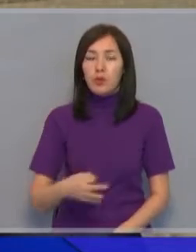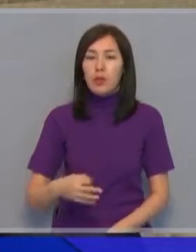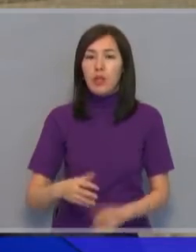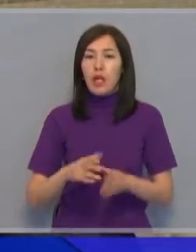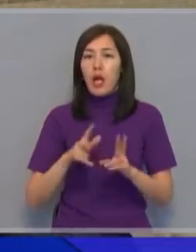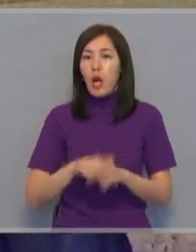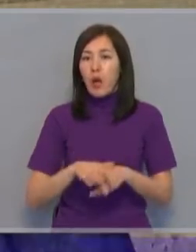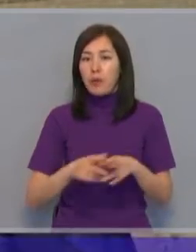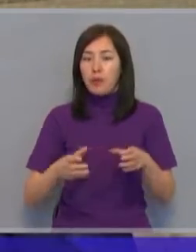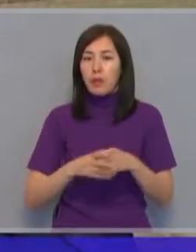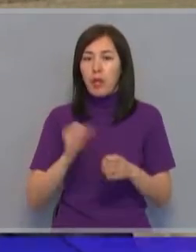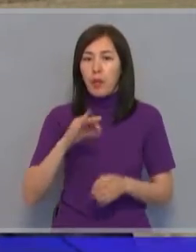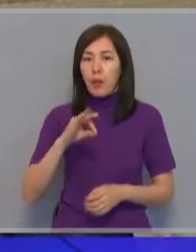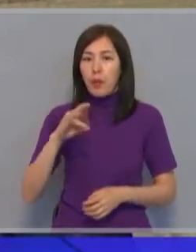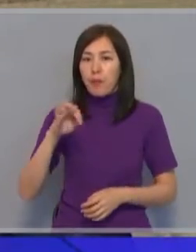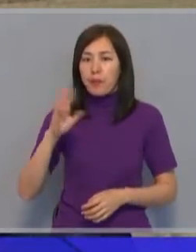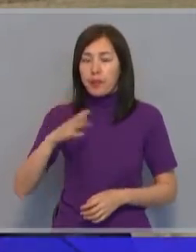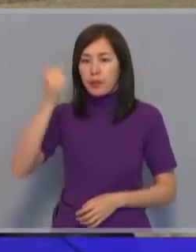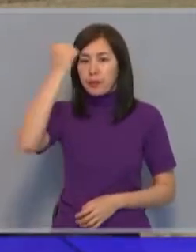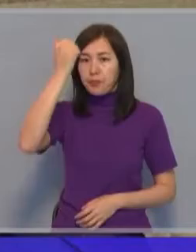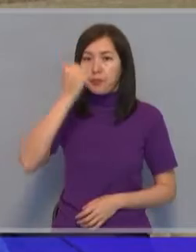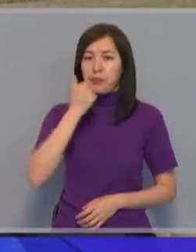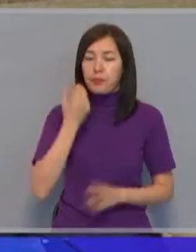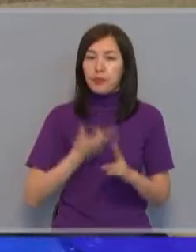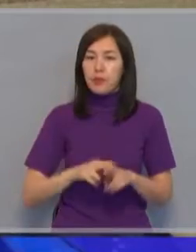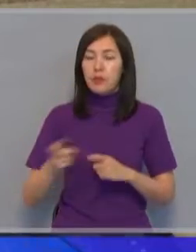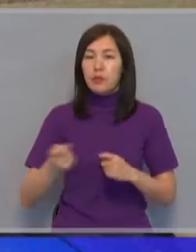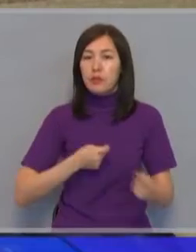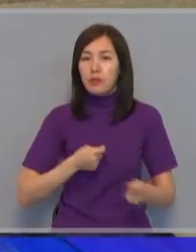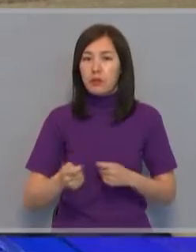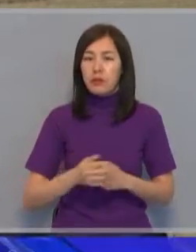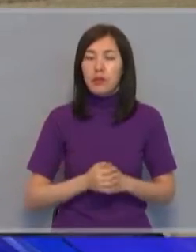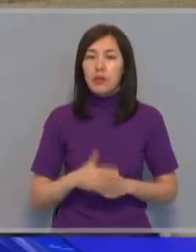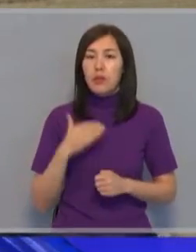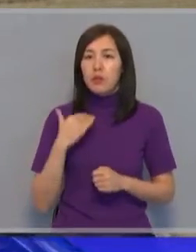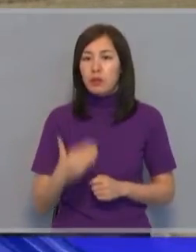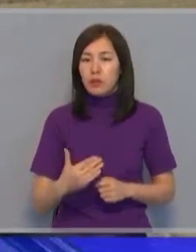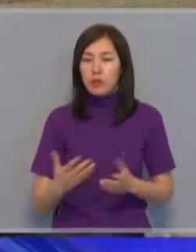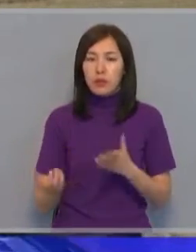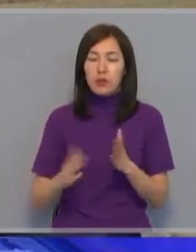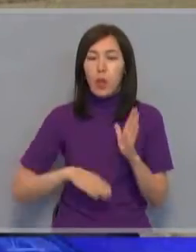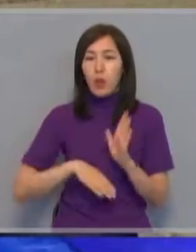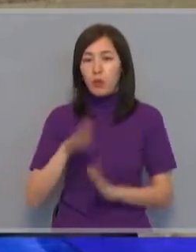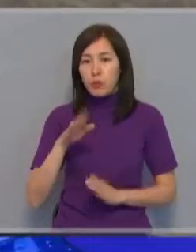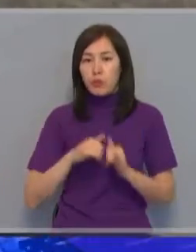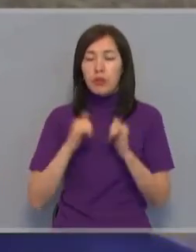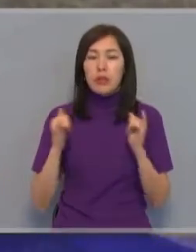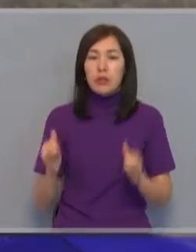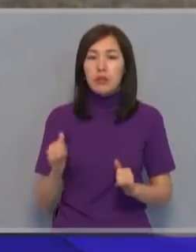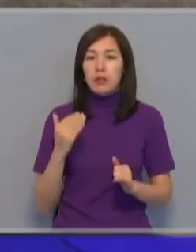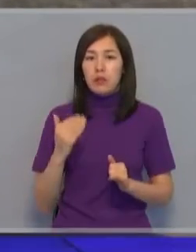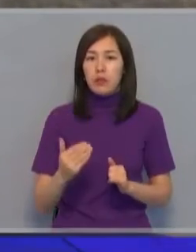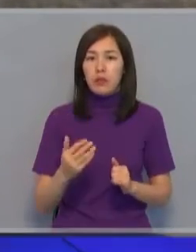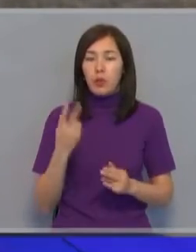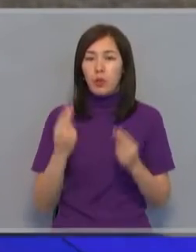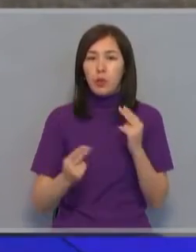көкпар федерациясы Ғани Ахметбаев рахмет осыны ұйымдастырып, осында жеңіске жеткізіп жатқанда. Мінекі бүгін